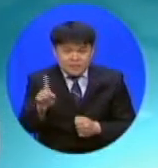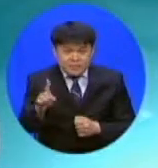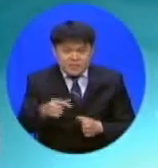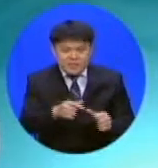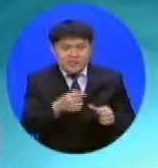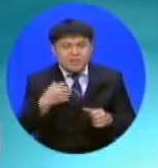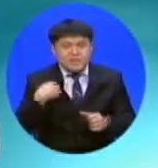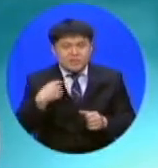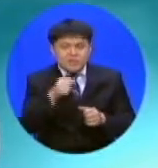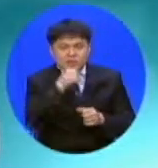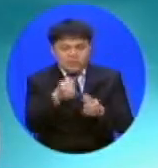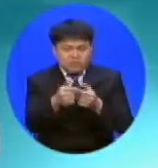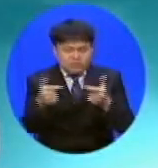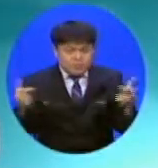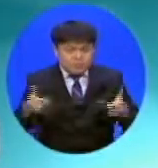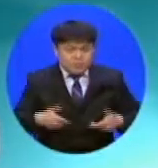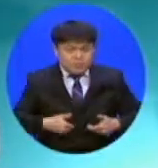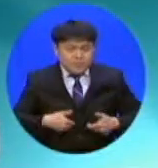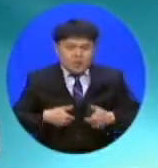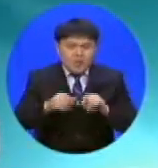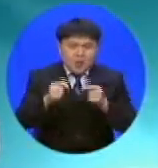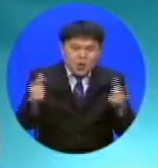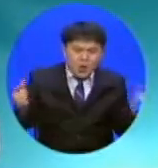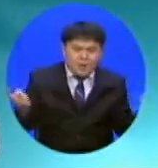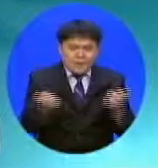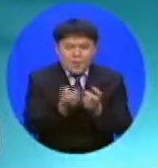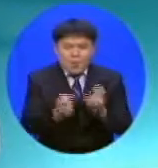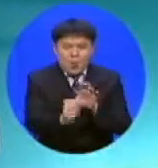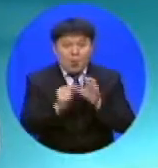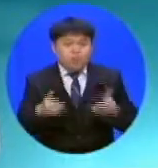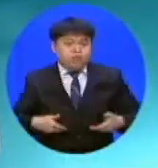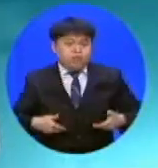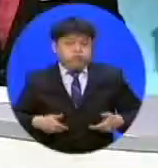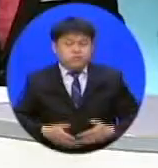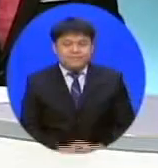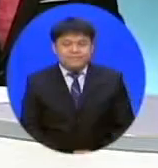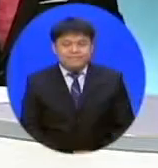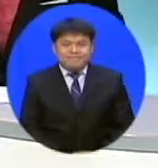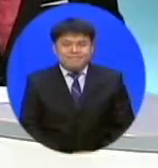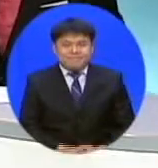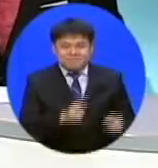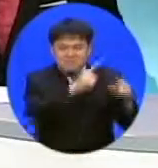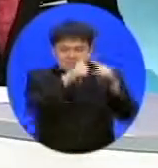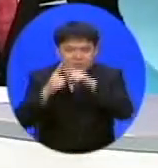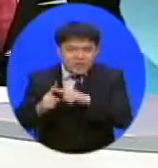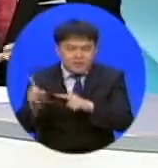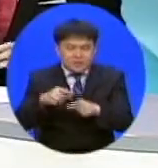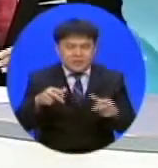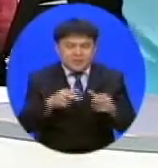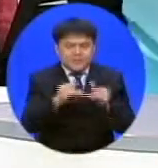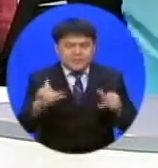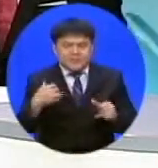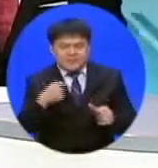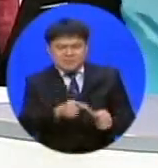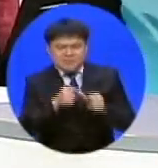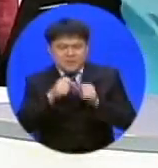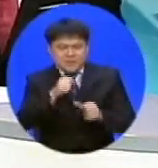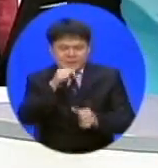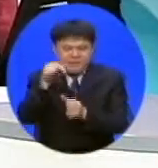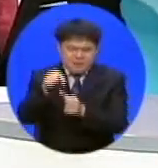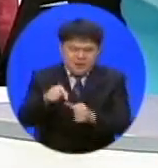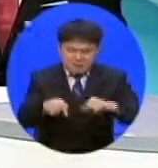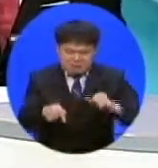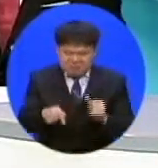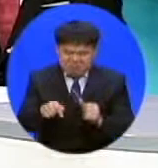의무 비율을 좀 높이고 여러 가지 뭐 당근과 채찍을 좀 동시에 사용하는 것도 필요해 보입니다. 네, 무조건적인 어떤 장애인 의무 고용률을